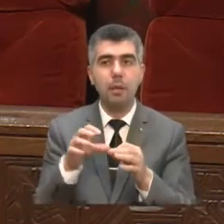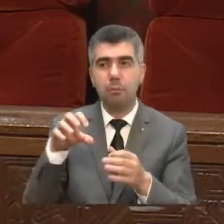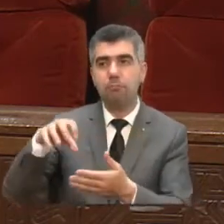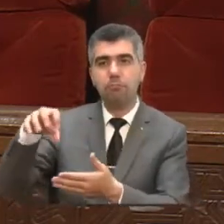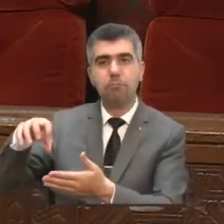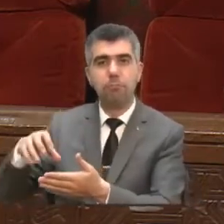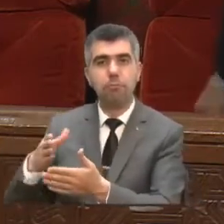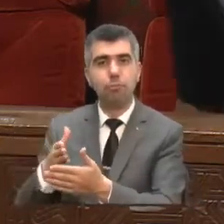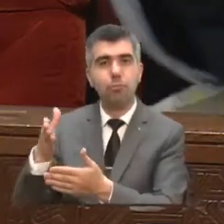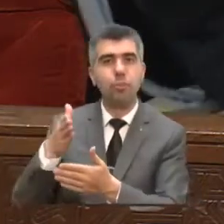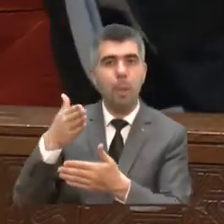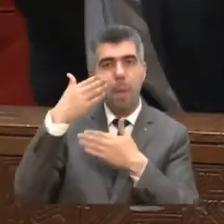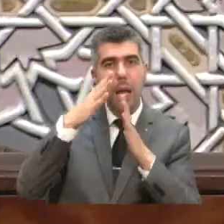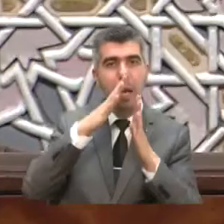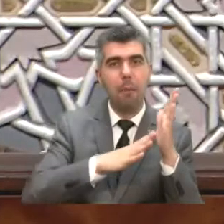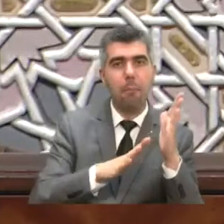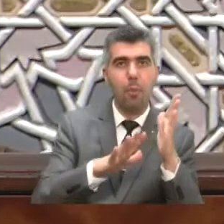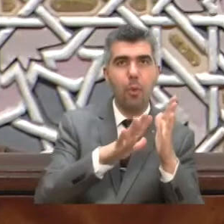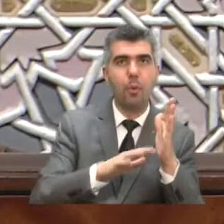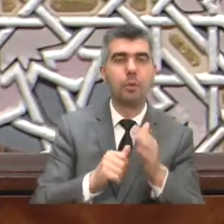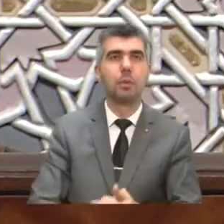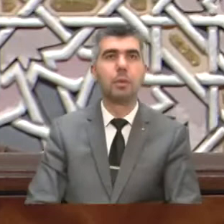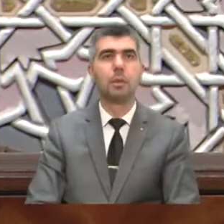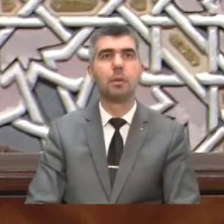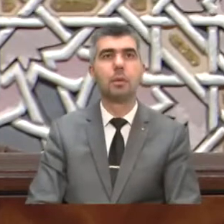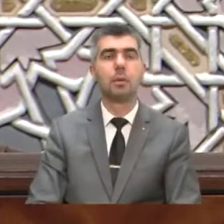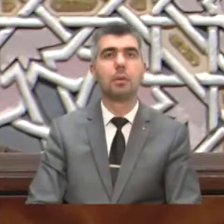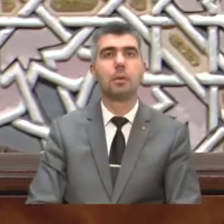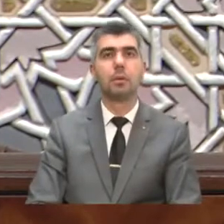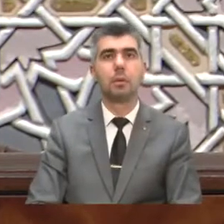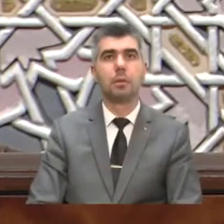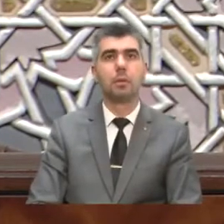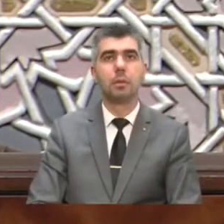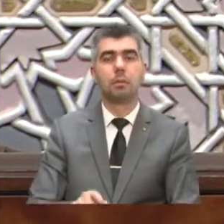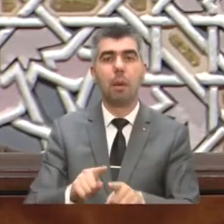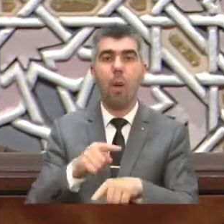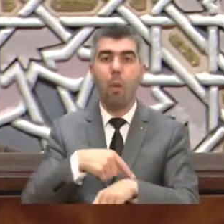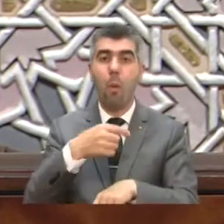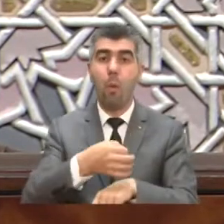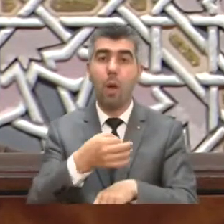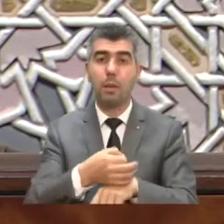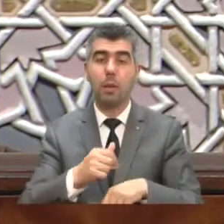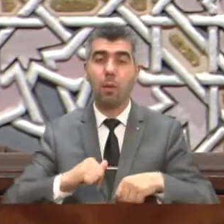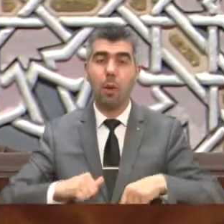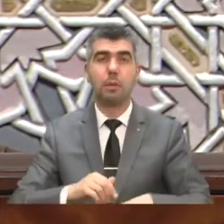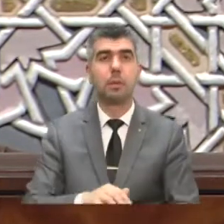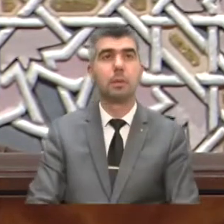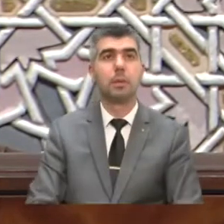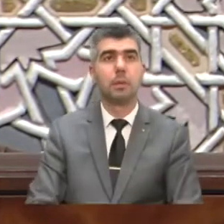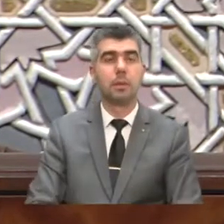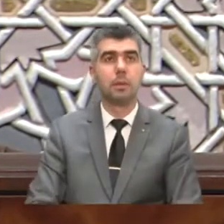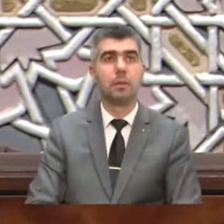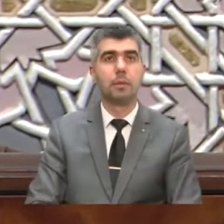وشكرا. شكرا. لا ريجي فاكرة التوقيت، ما شديتوش التوقيت ديال السيد الوزير.